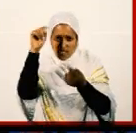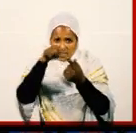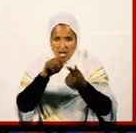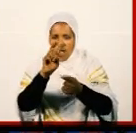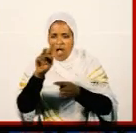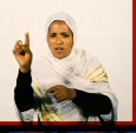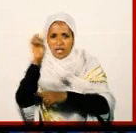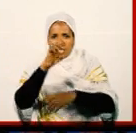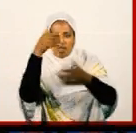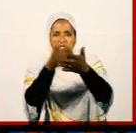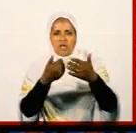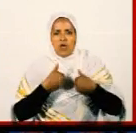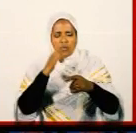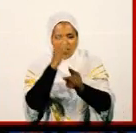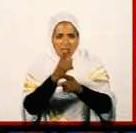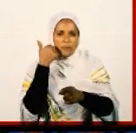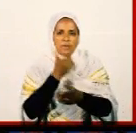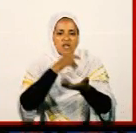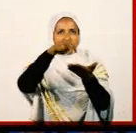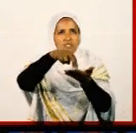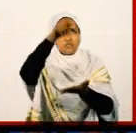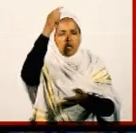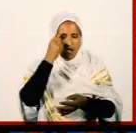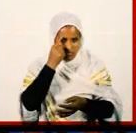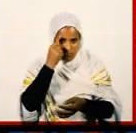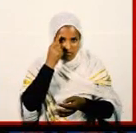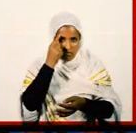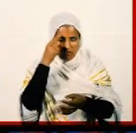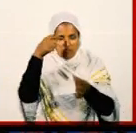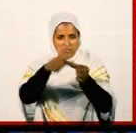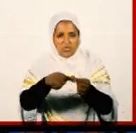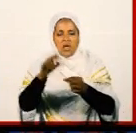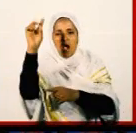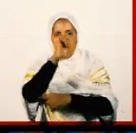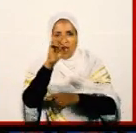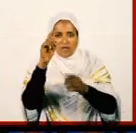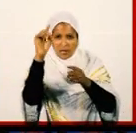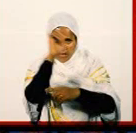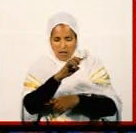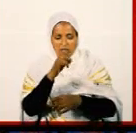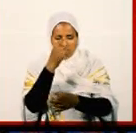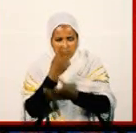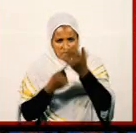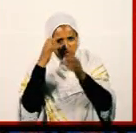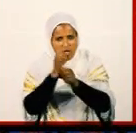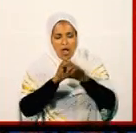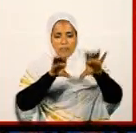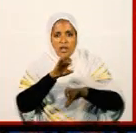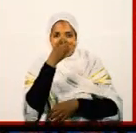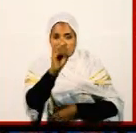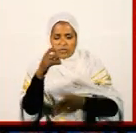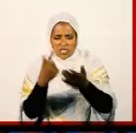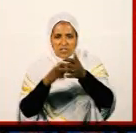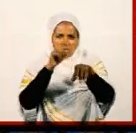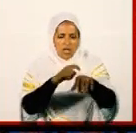እስከ 21 ቀን ድረስ ያለው ልክ የእመቤታችን ትንሳኤ እየታሰበበት እንደ አንድ ዕለት ብለን የምንቆጥረው ትንሳኤዋን እያሰብን ብቻ የምናደርገው ነገር እንጂ